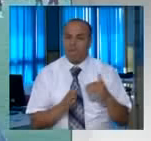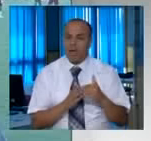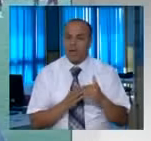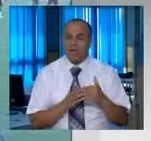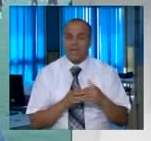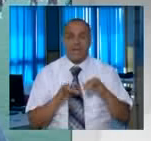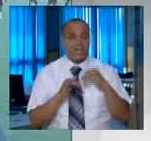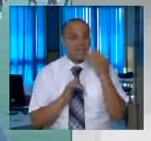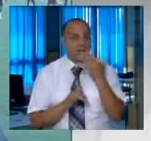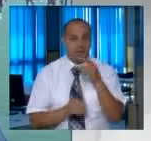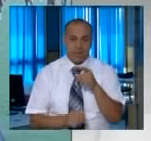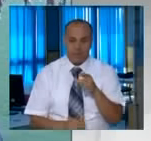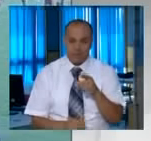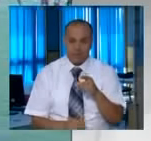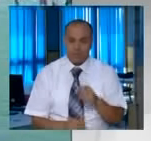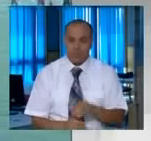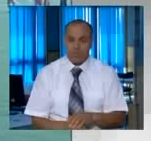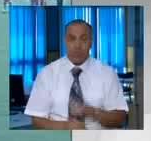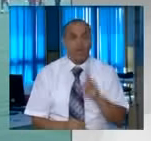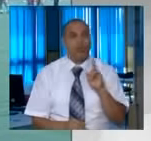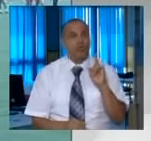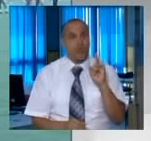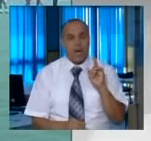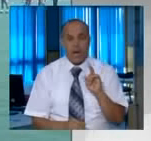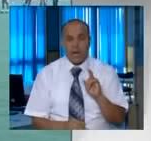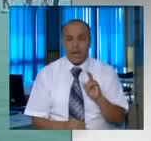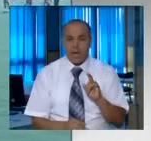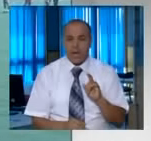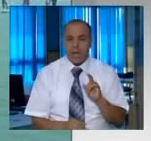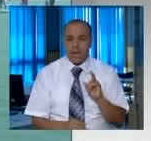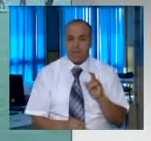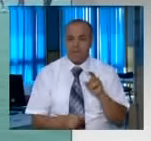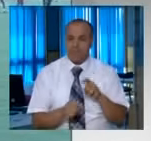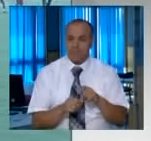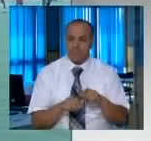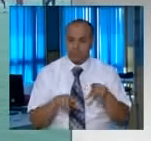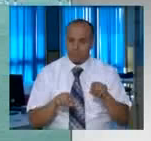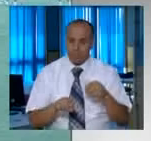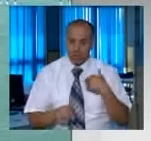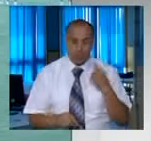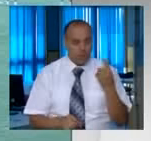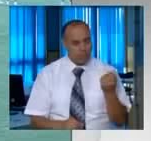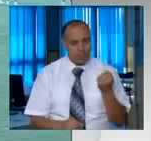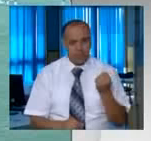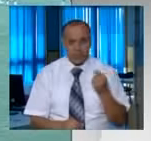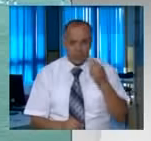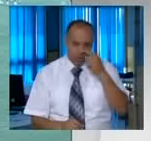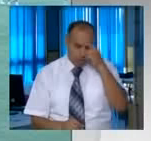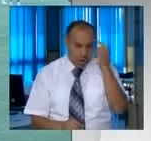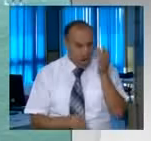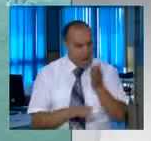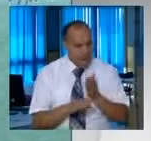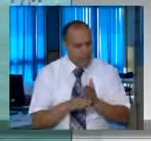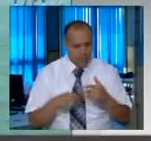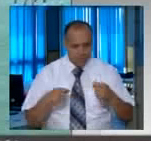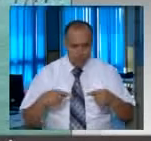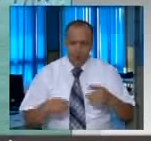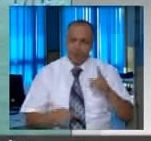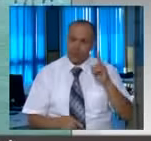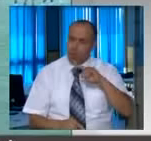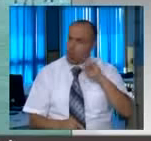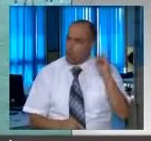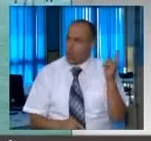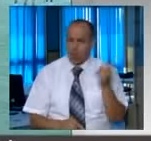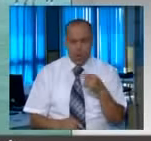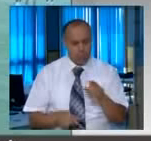أفريقيا، وقدرة الله معناها ماناش باش نساهموا في الملعب بتاعنا. إن شاء الله نكونوا حاضرين هالمقابلة، والناس كلهم على